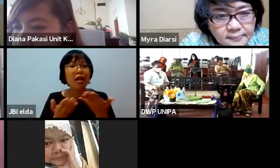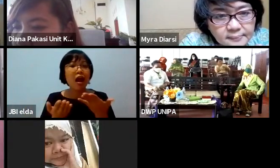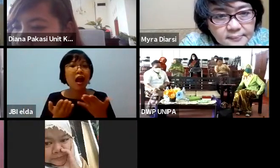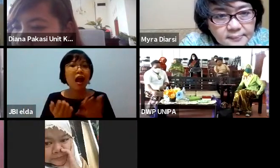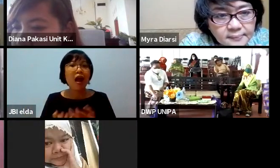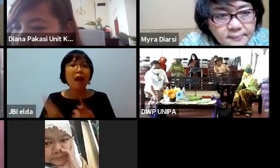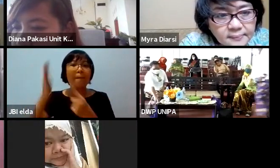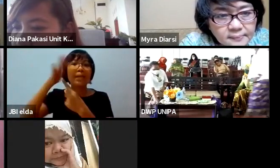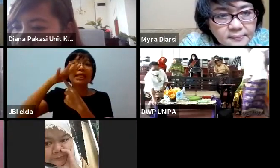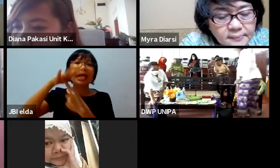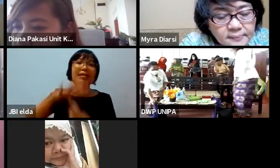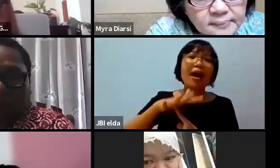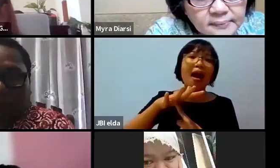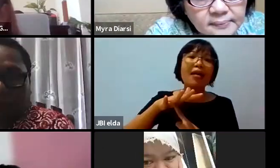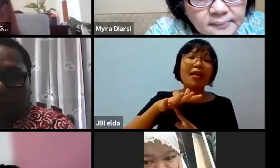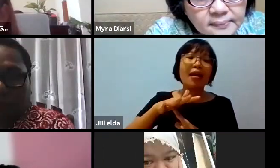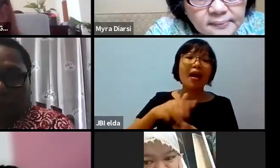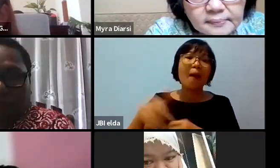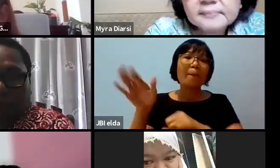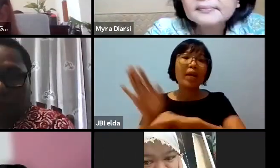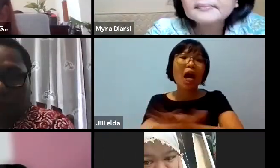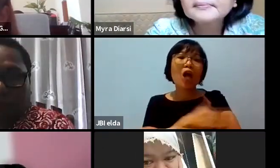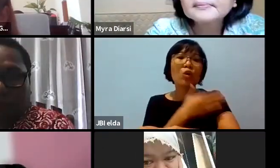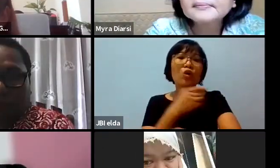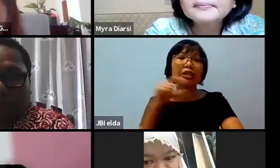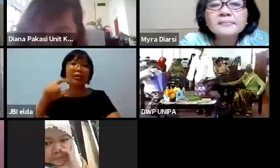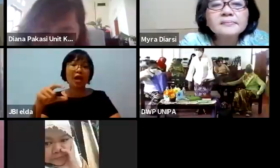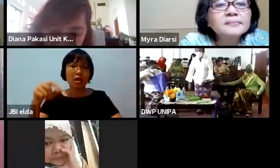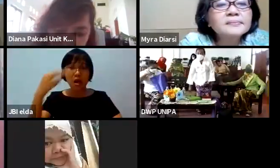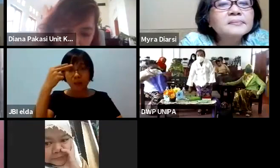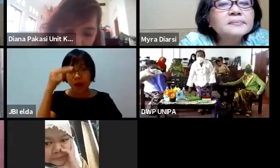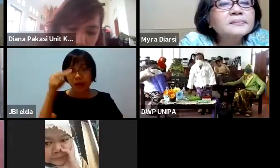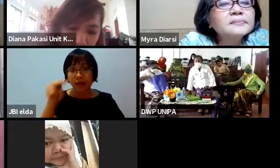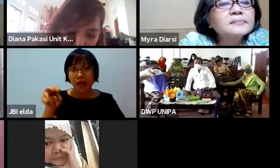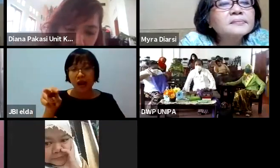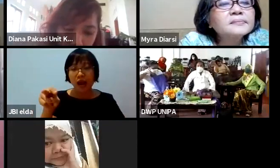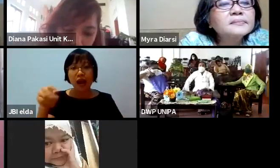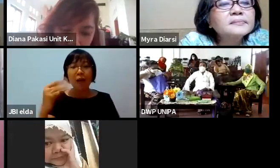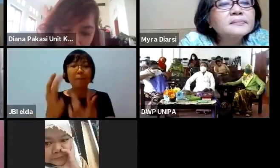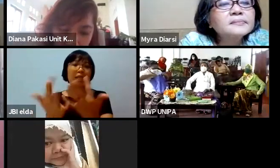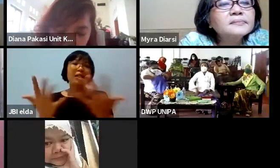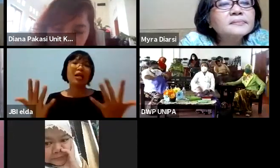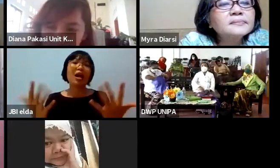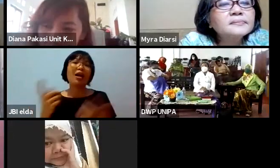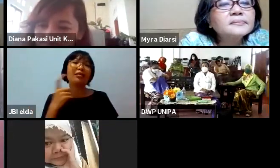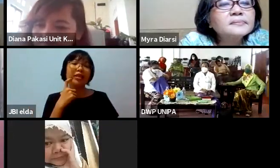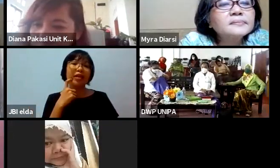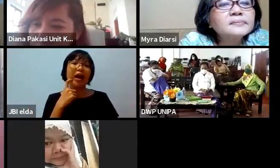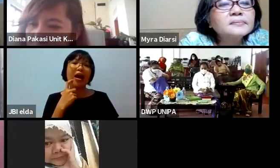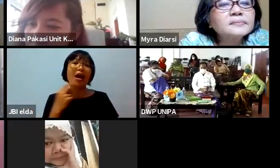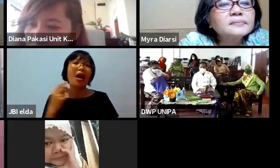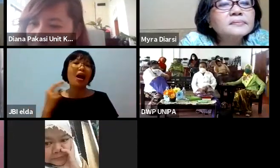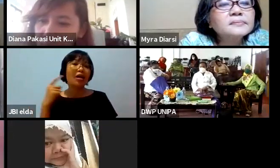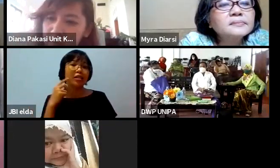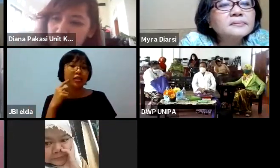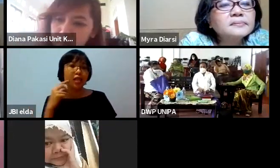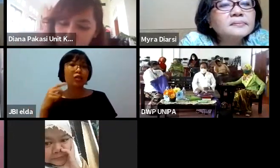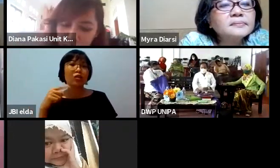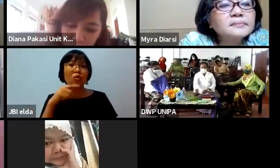mempengaruhi cara pandang masyarakat tentang gender dan seksualitas. Karena kalau